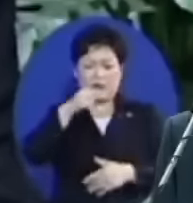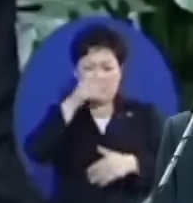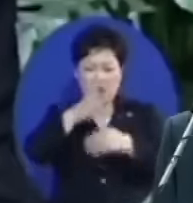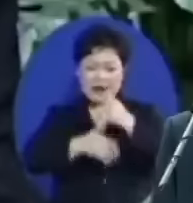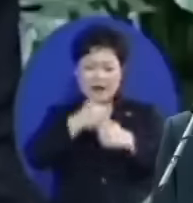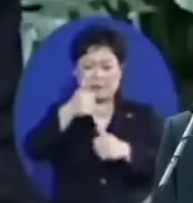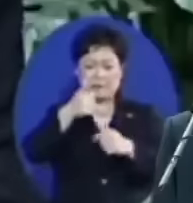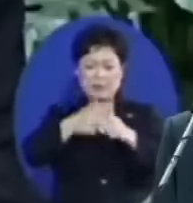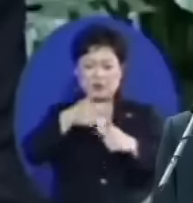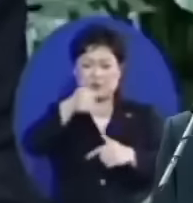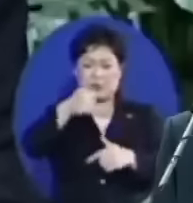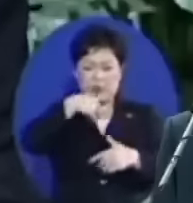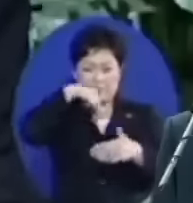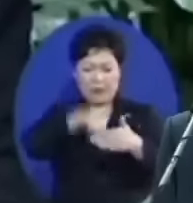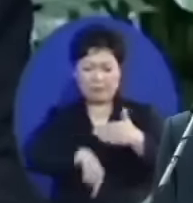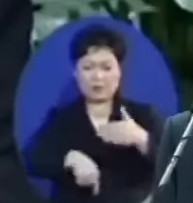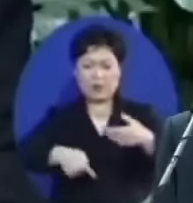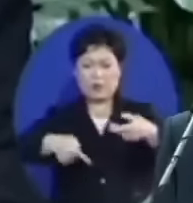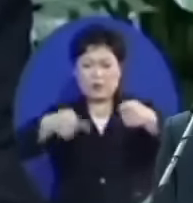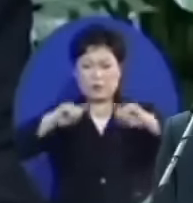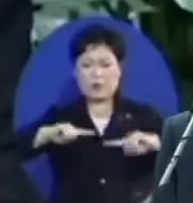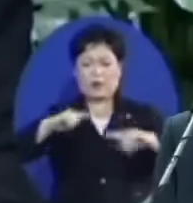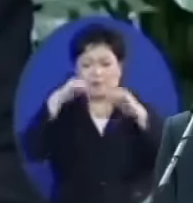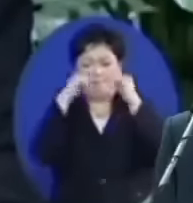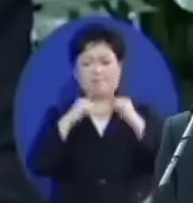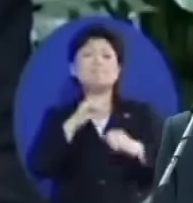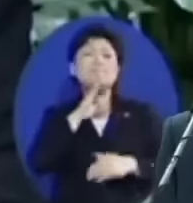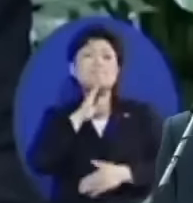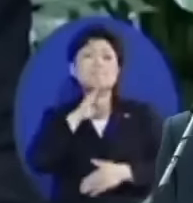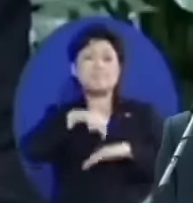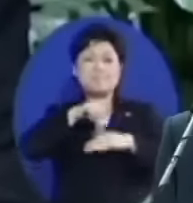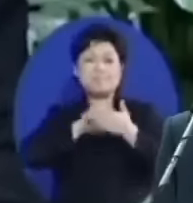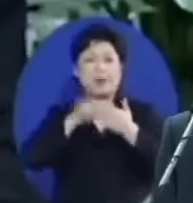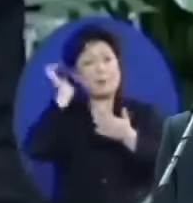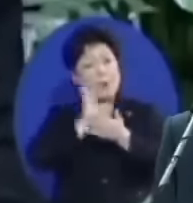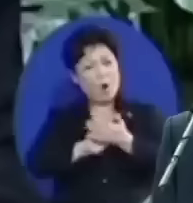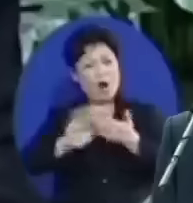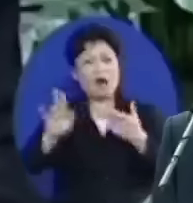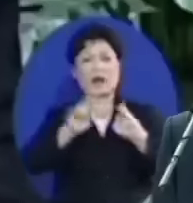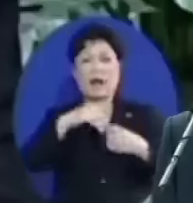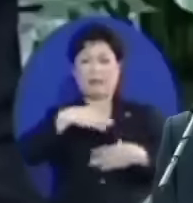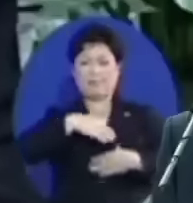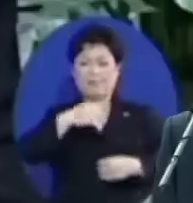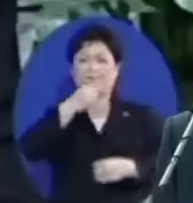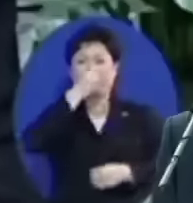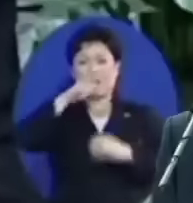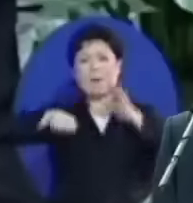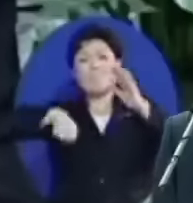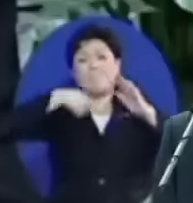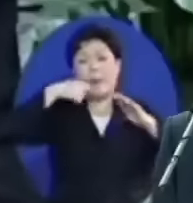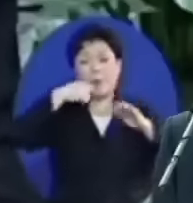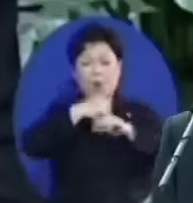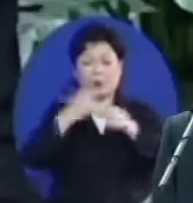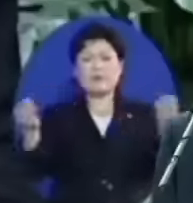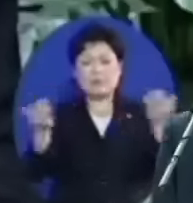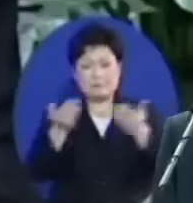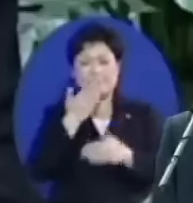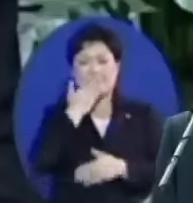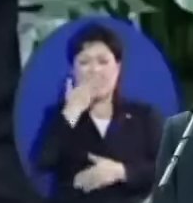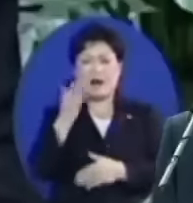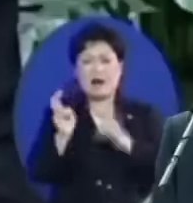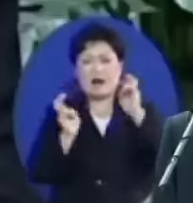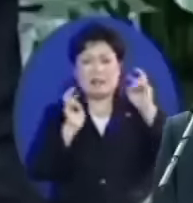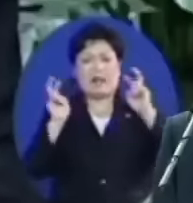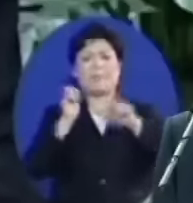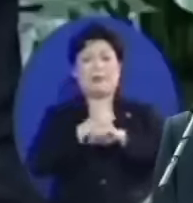예수님을 우리 마음속에 들어와 계셔야 비로소 마음의 평안과 안정이 있어 밥을 먹고 일을 하고 사업을